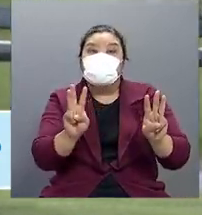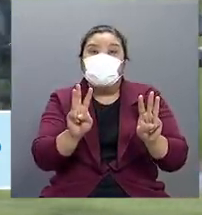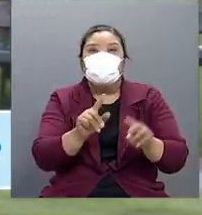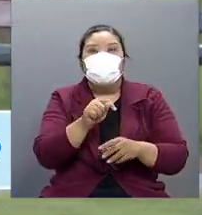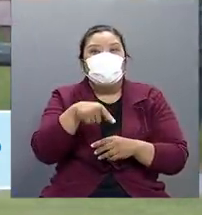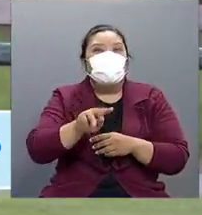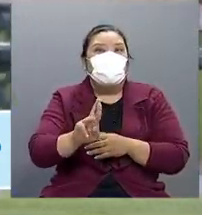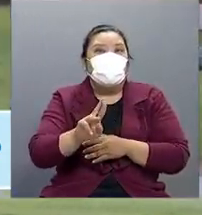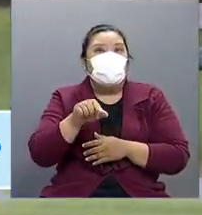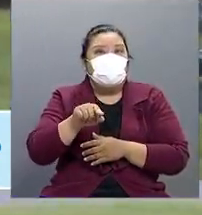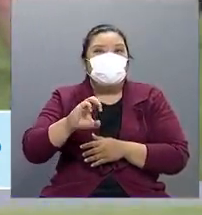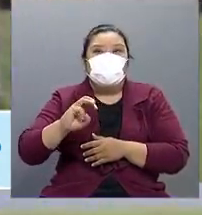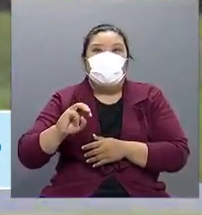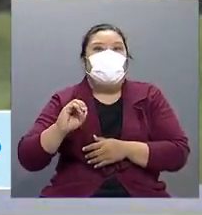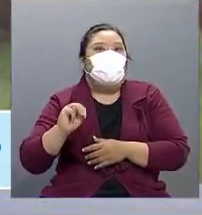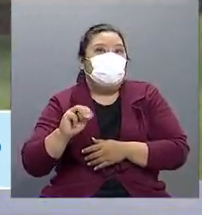www.prbangkok.com หรือโทร